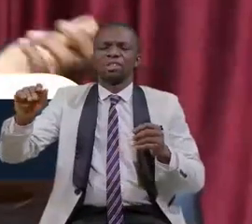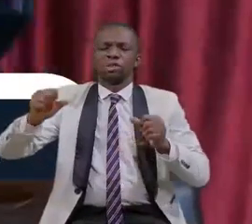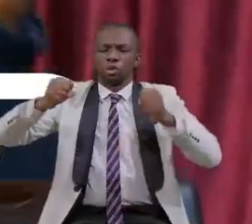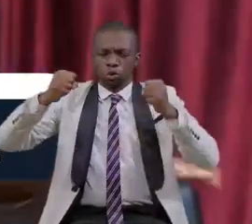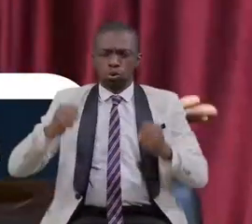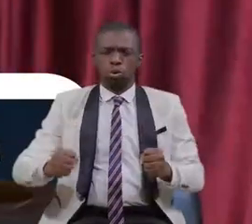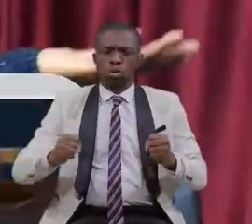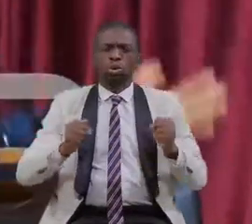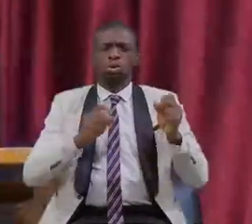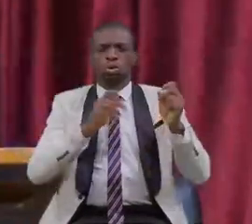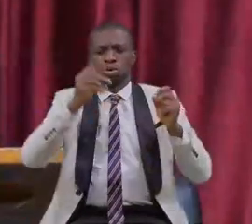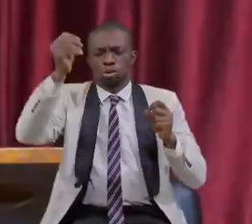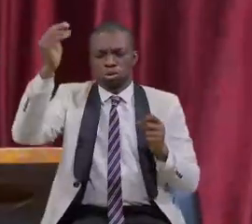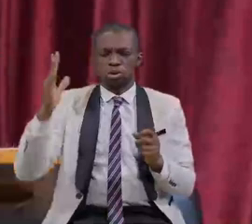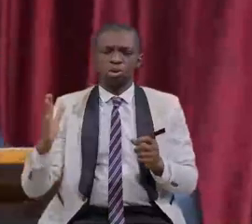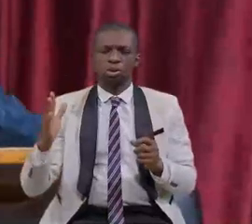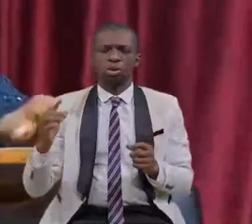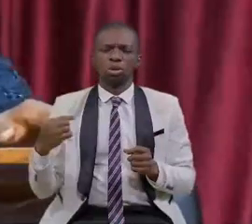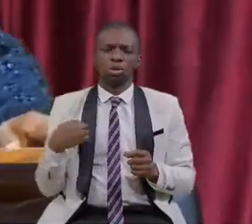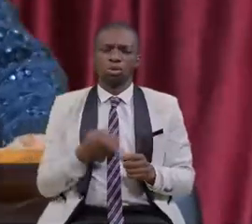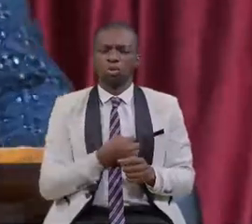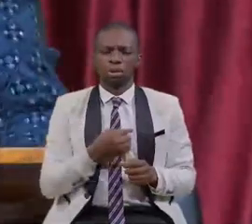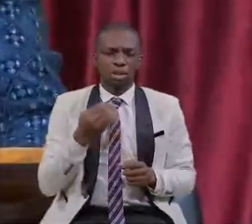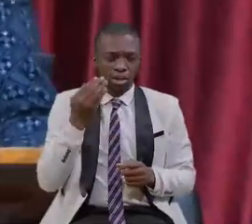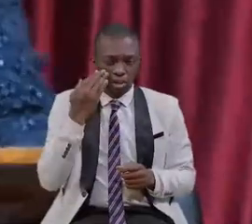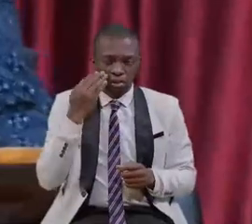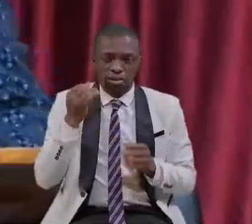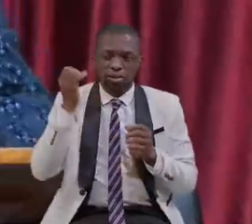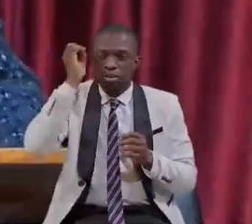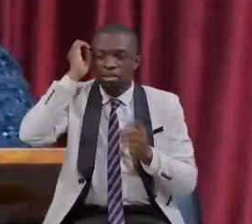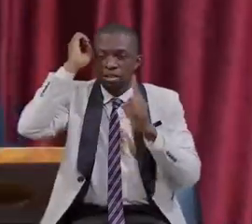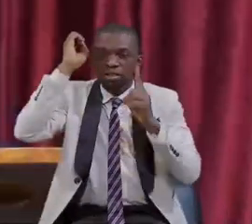Nous reconnaissons qu'il est le Seigneur des seigneurs et le roi des rois.